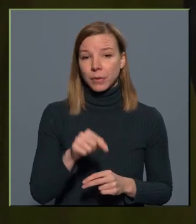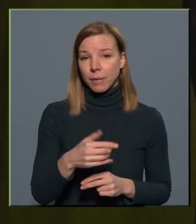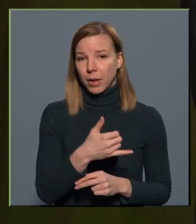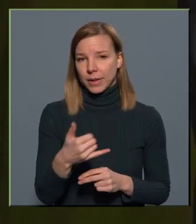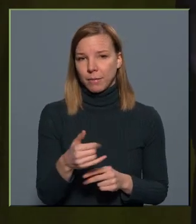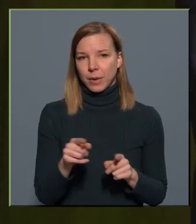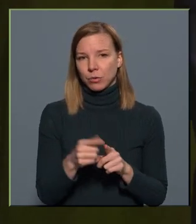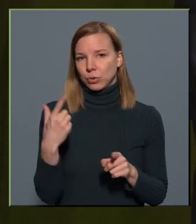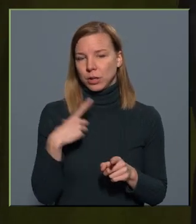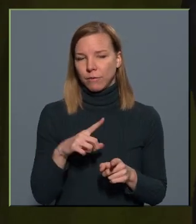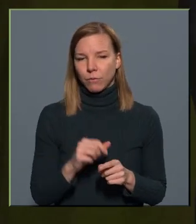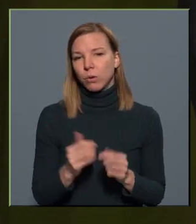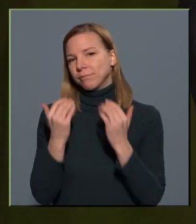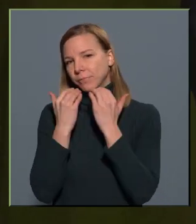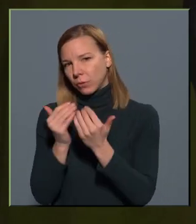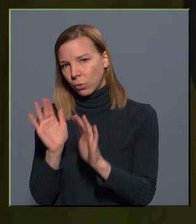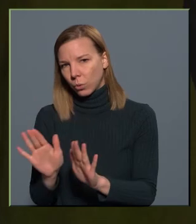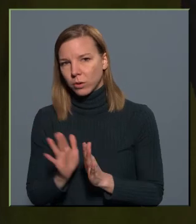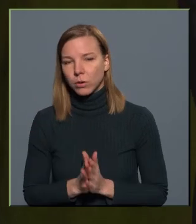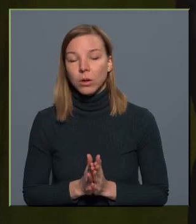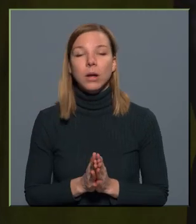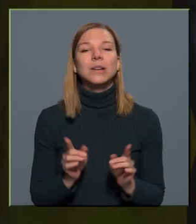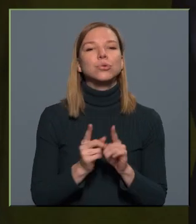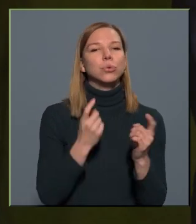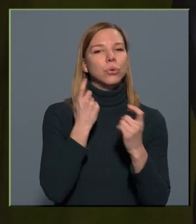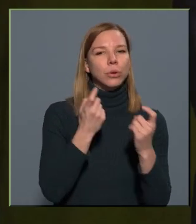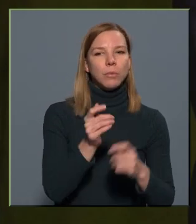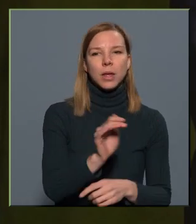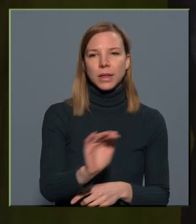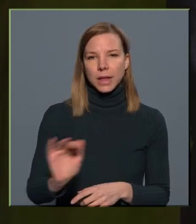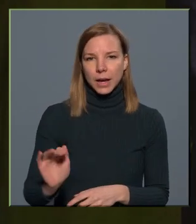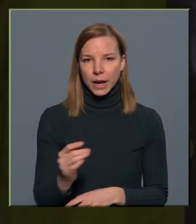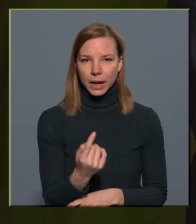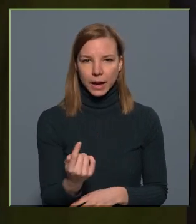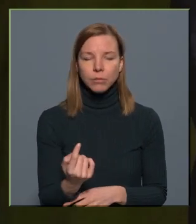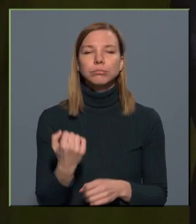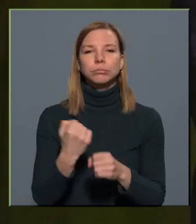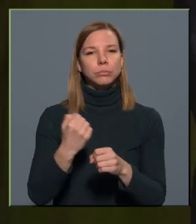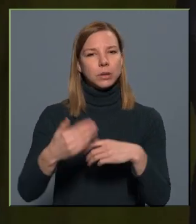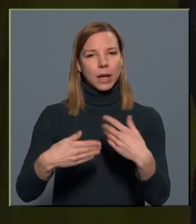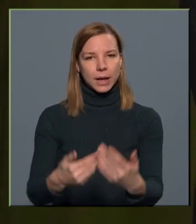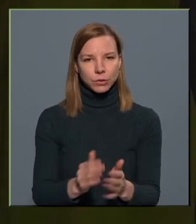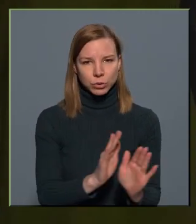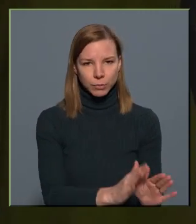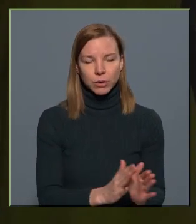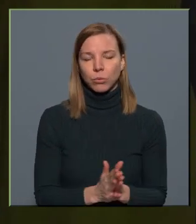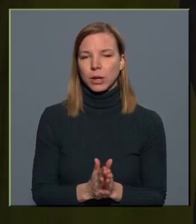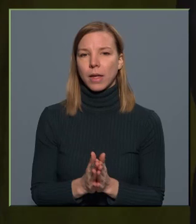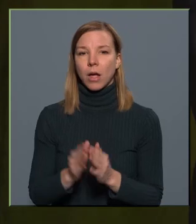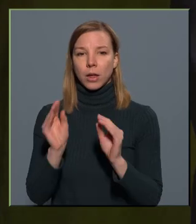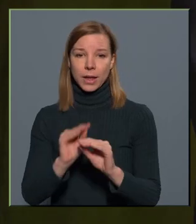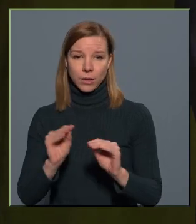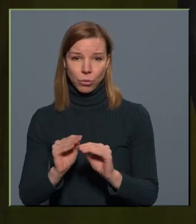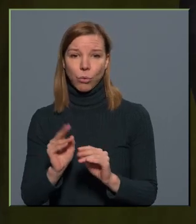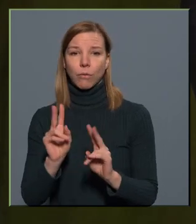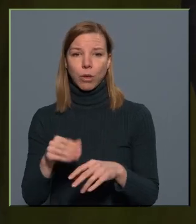ezt köszönjük, és úgy gondolom, hogy a gyerekek a teljesítményükkel, az edzők pedig a munkájukkal ezt meg